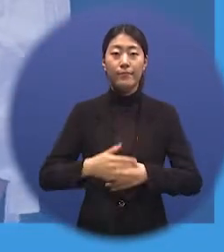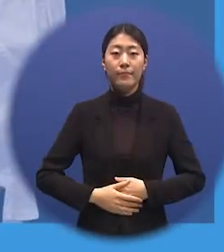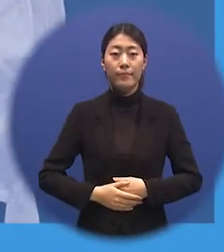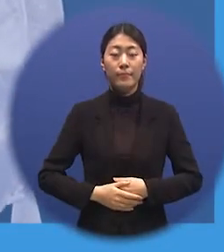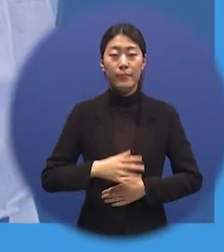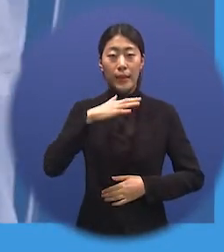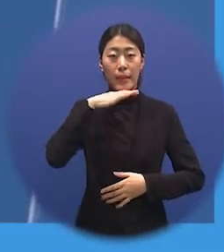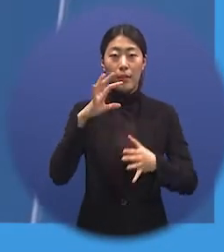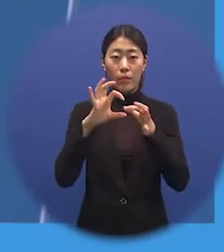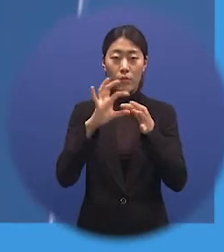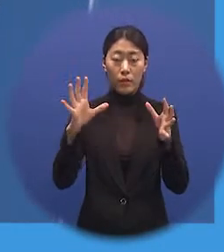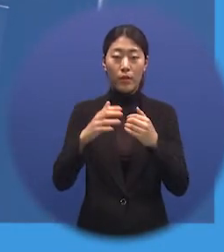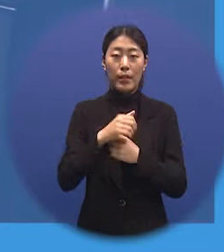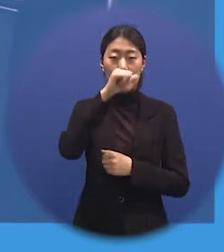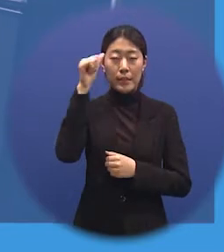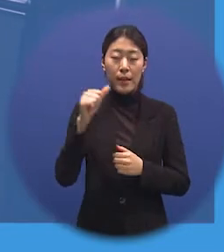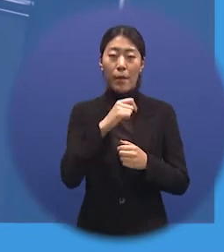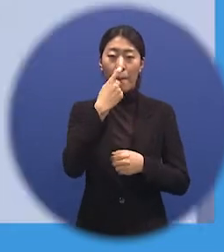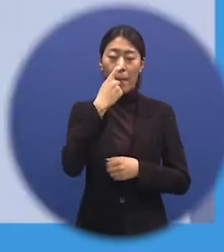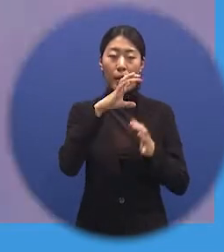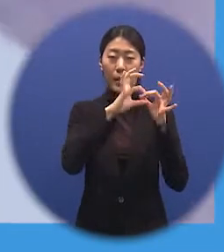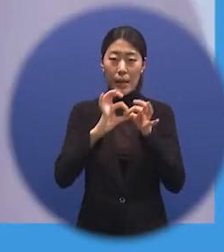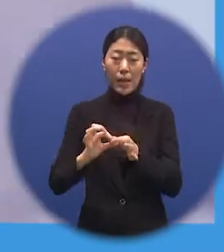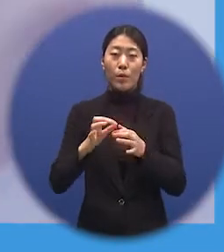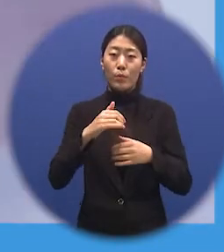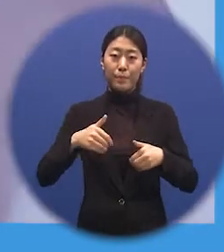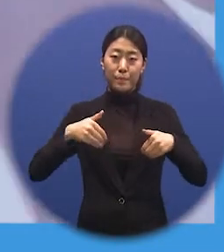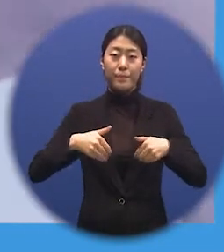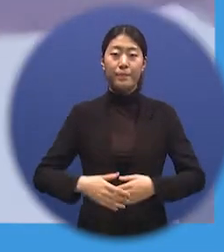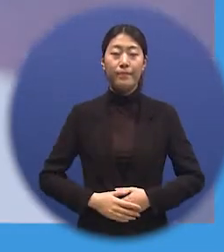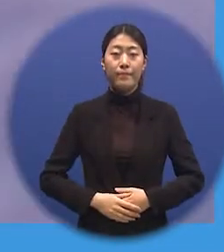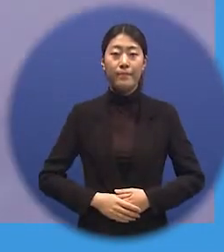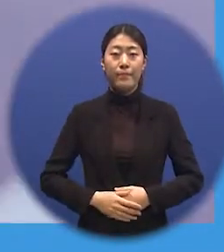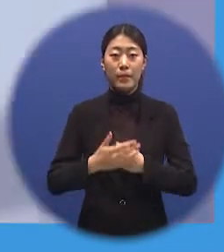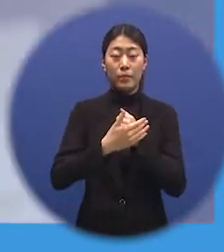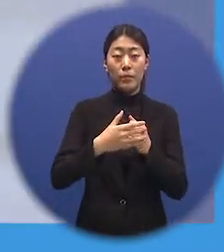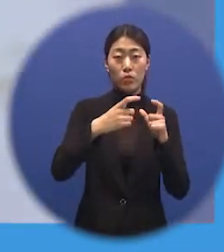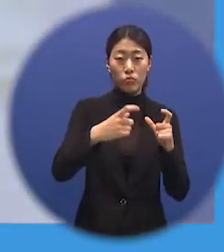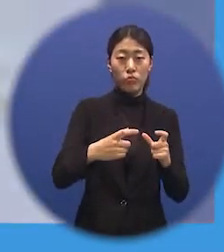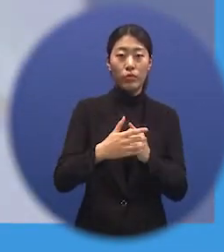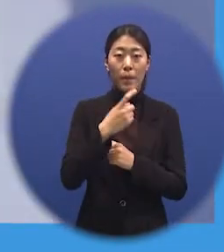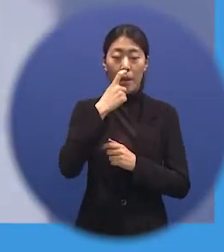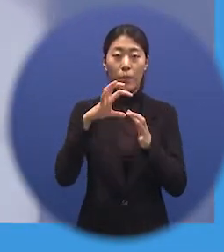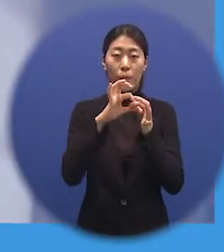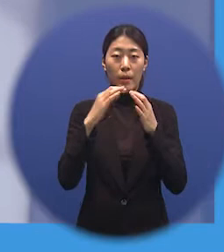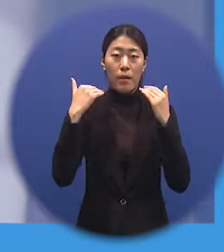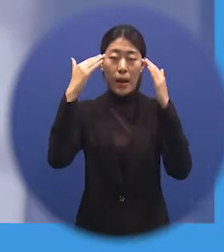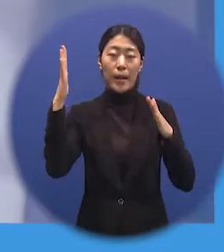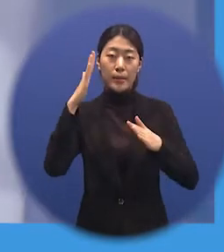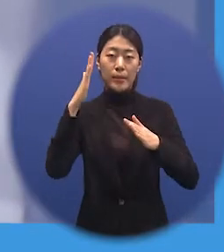전해드릴게요. 나이를 불문하고 인생은 끝없는 배움의 연속이라고 하죠. 은평구는 배움으로